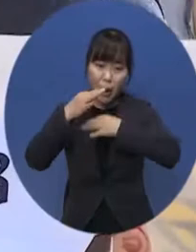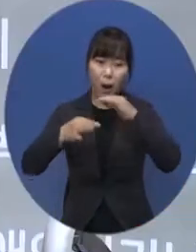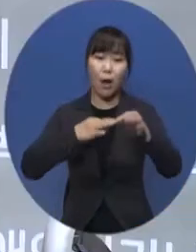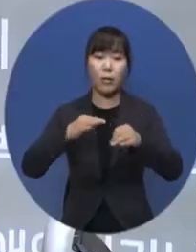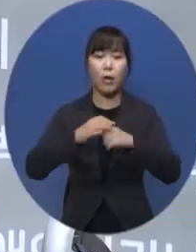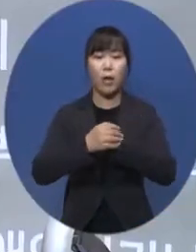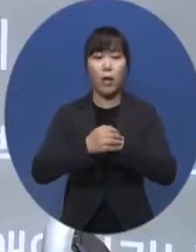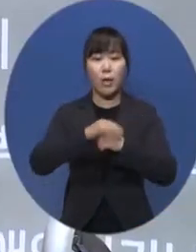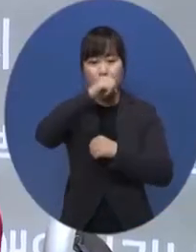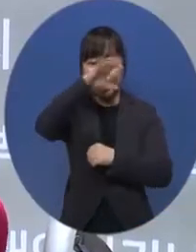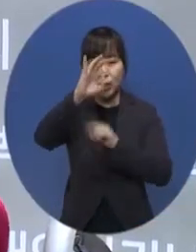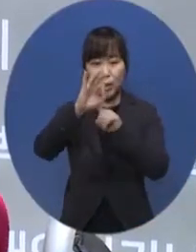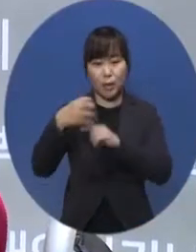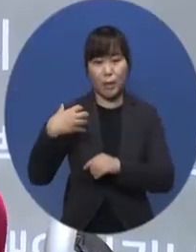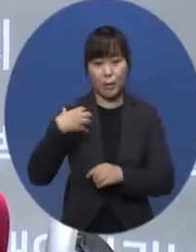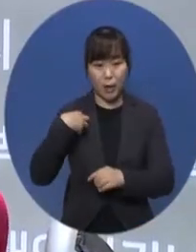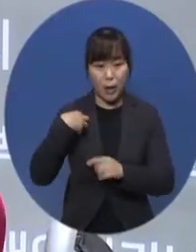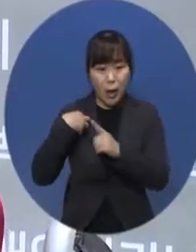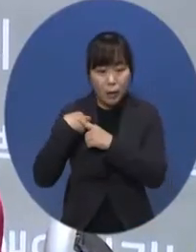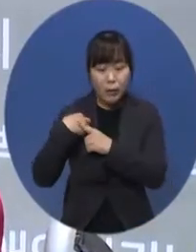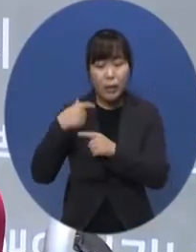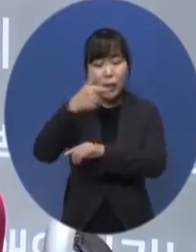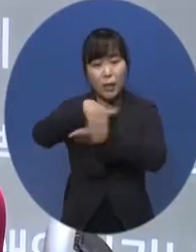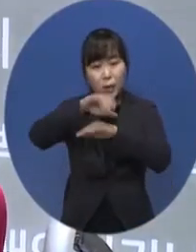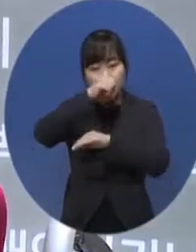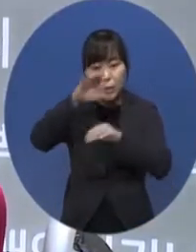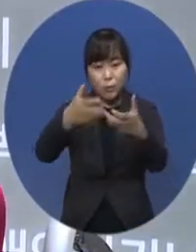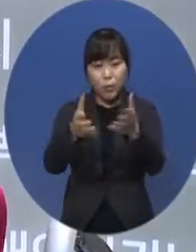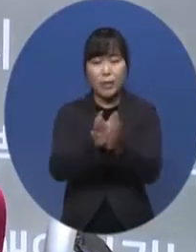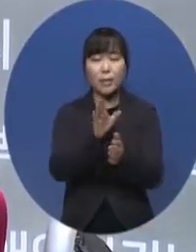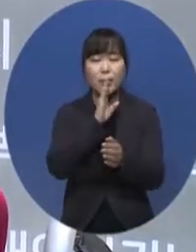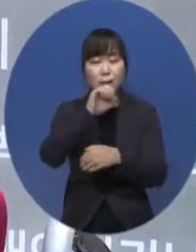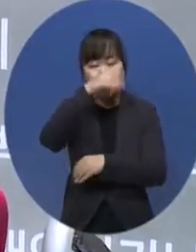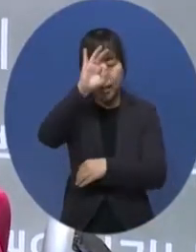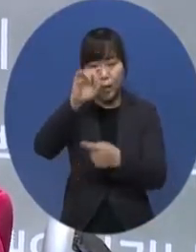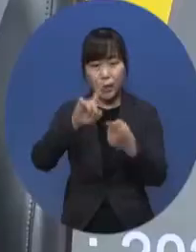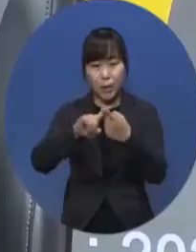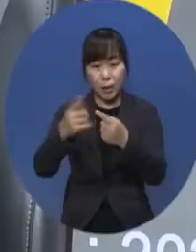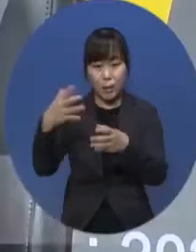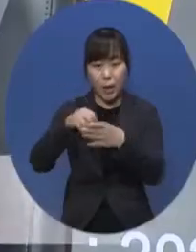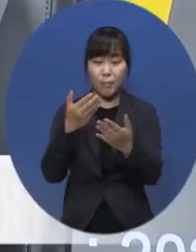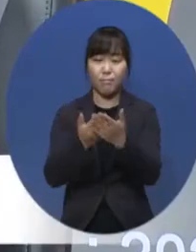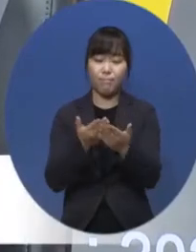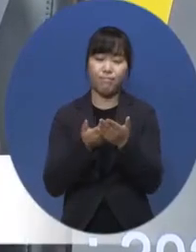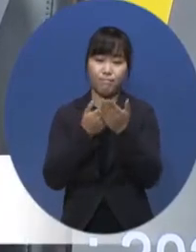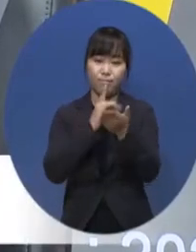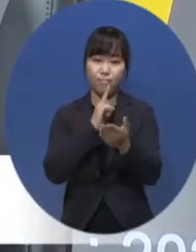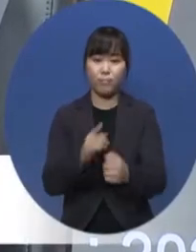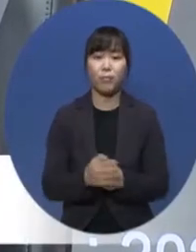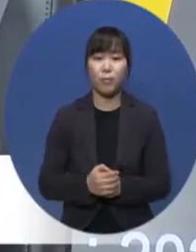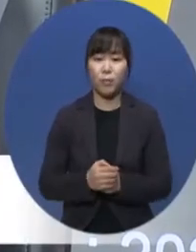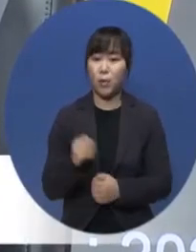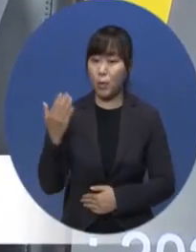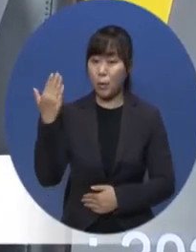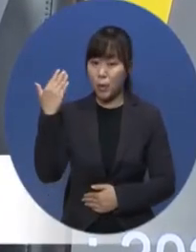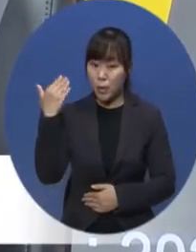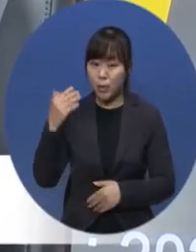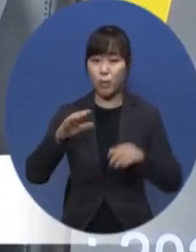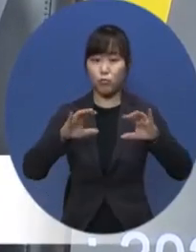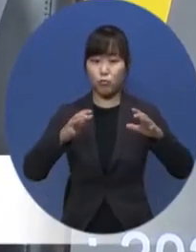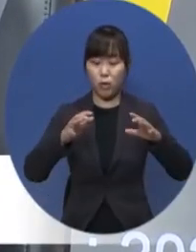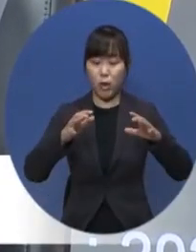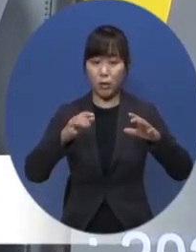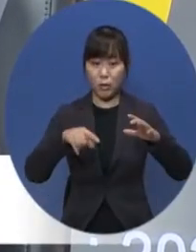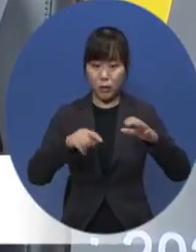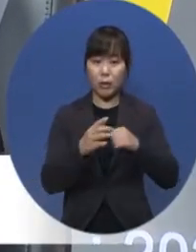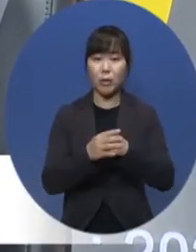담당하는 기획재정부에 실질적인 예산 반영을 촉구하고 나섰습니다. 얼마 전에